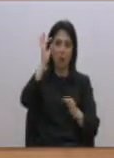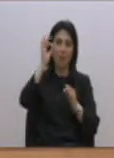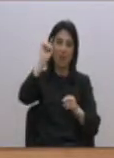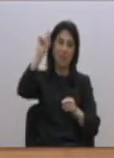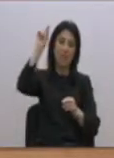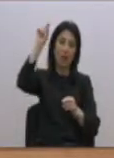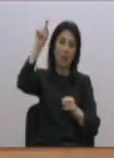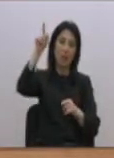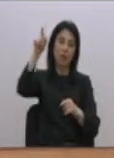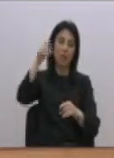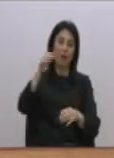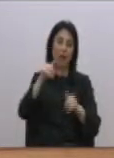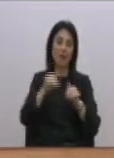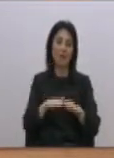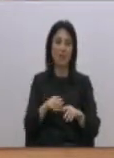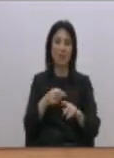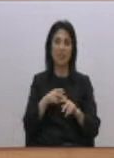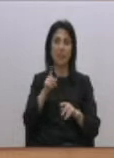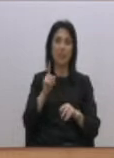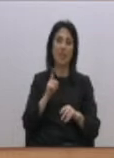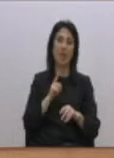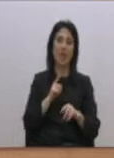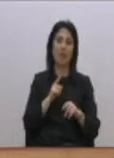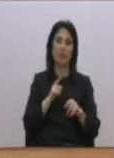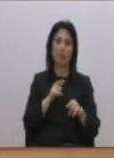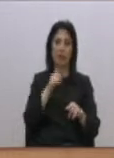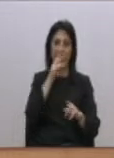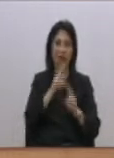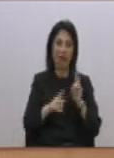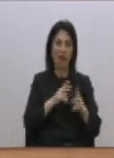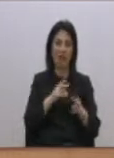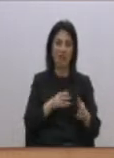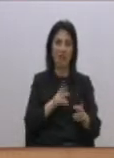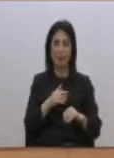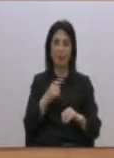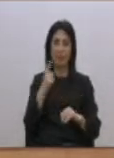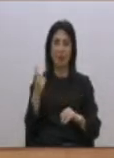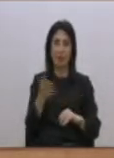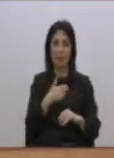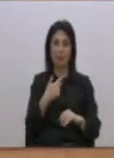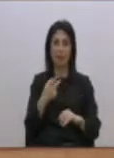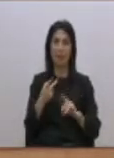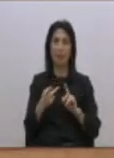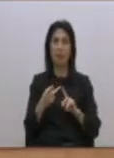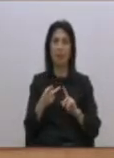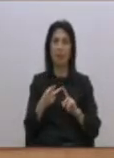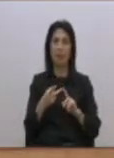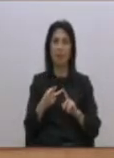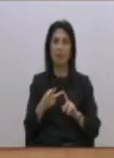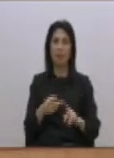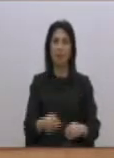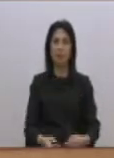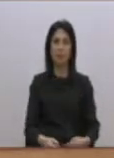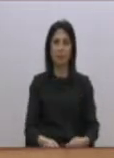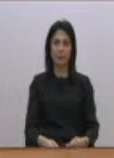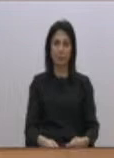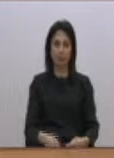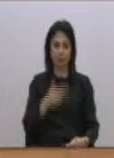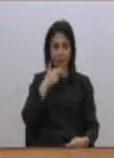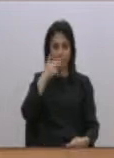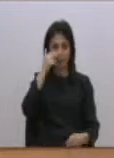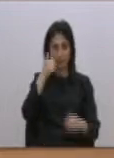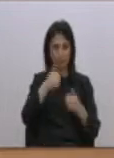სასამართლოს გადაწყვეტილების იმას რომ დაელოდოს ვეღარ გაასაჩივრებს ვინაიდან გასაჩივრებს და მე შემდეგ